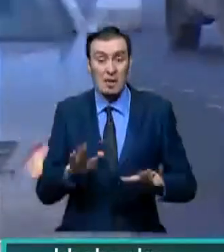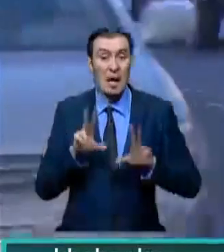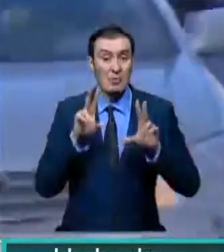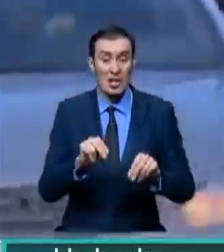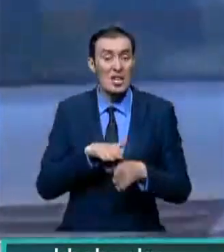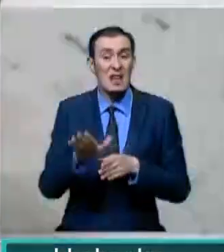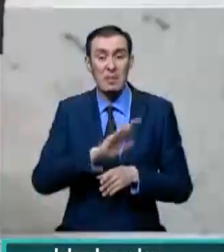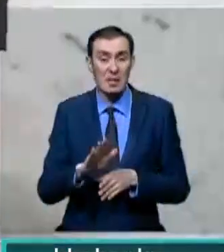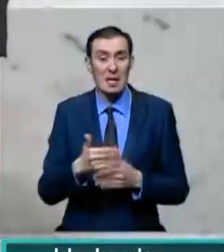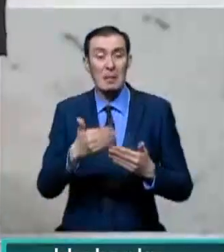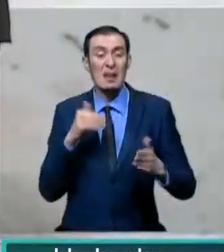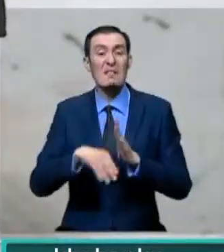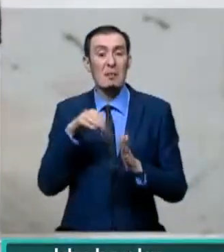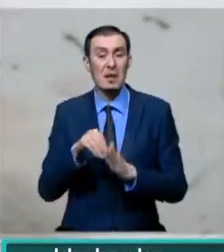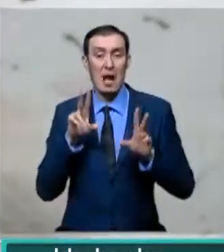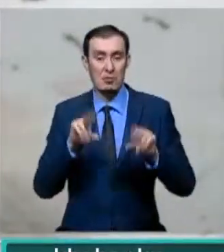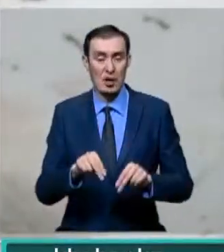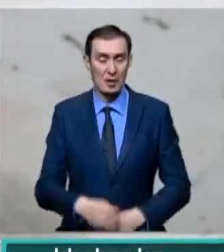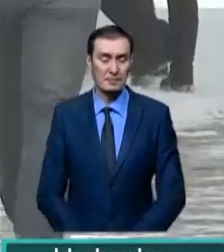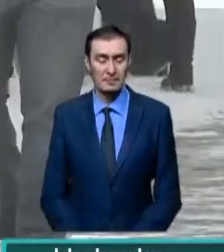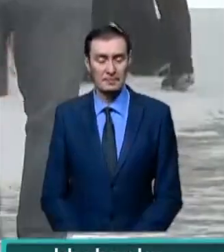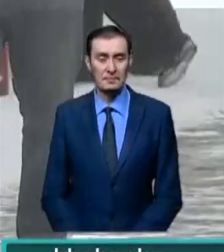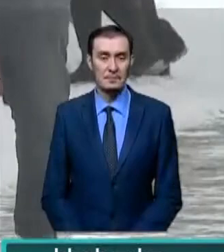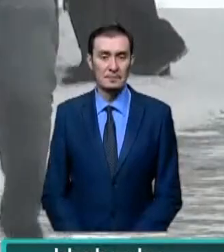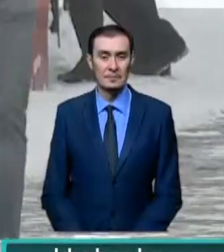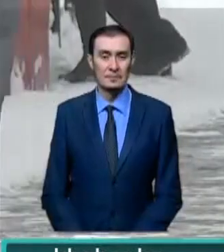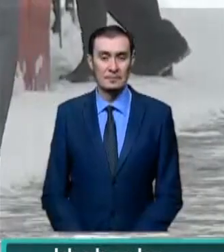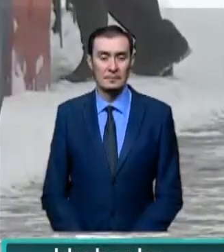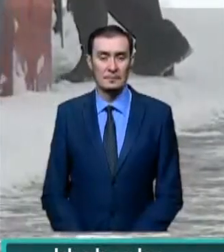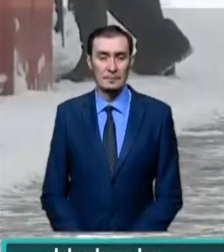и невыполнения предвыборных обещаний. Тимур Казагулов, Азамат Саметов. Итоги дня.